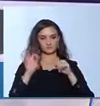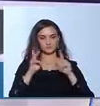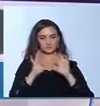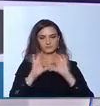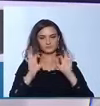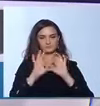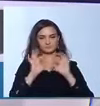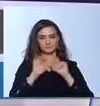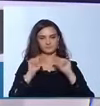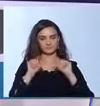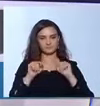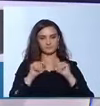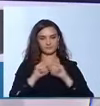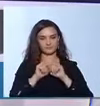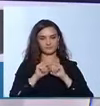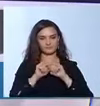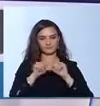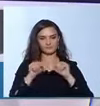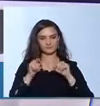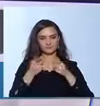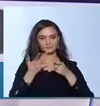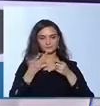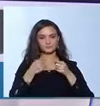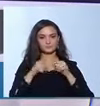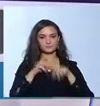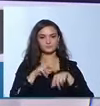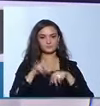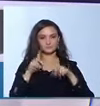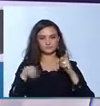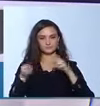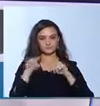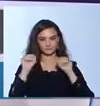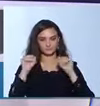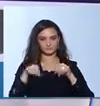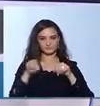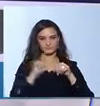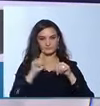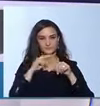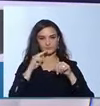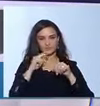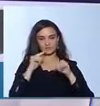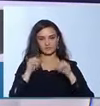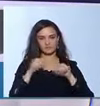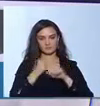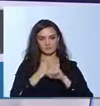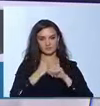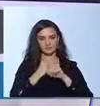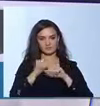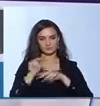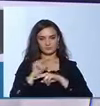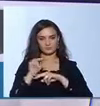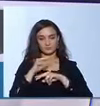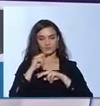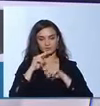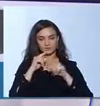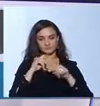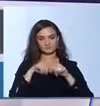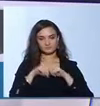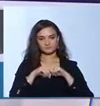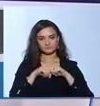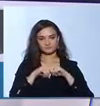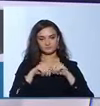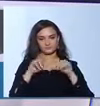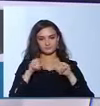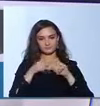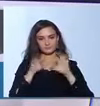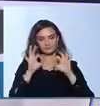ჩამოვთვალოთ, რომელ სფეროში მოღვაწე ექიმებსაც შეუძლია, რომ გაამახვილონ ამაზე ყურადღება და